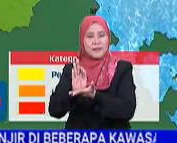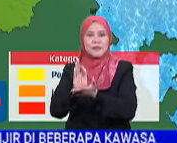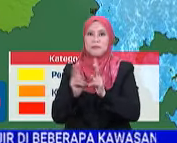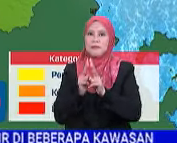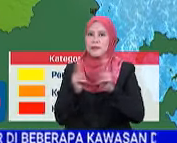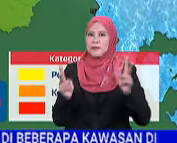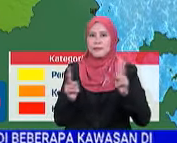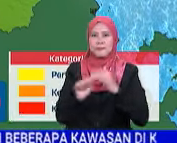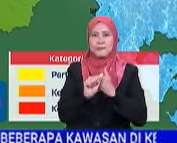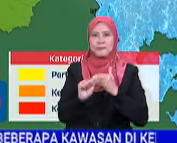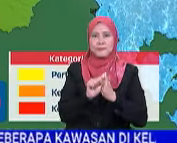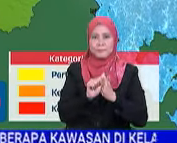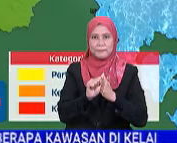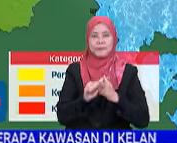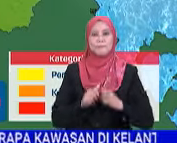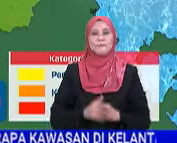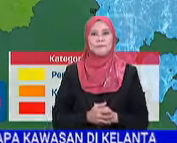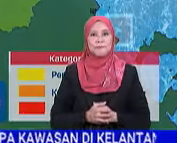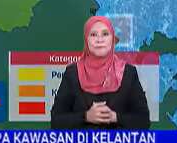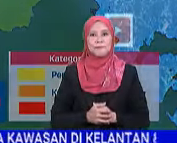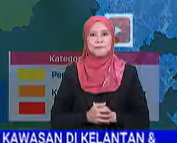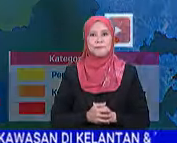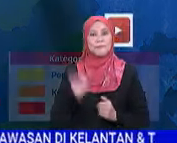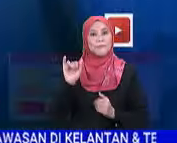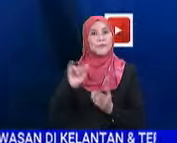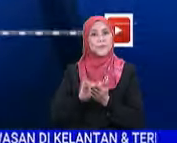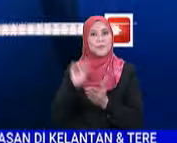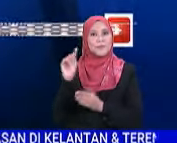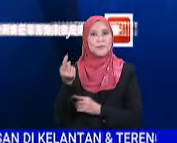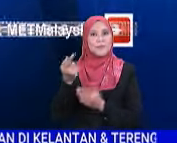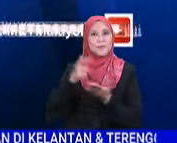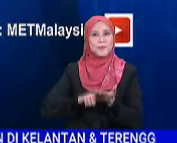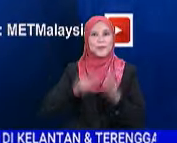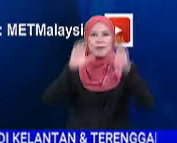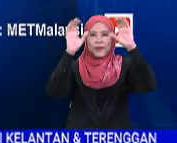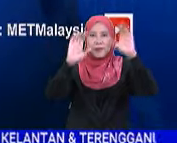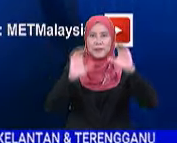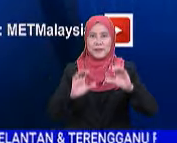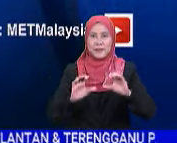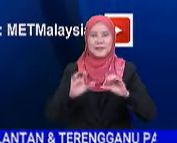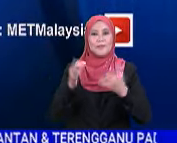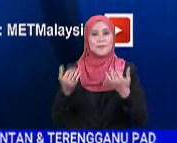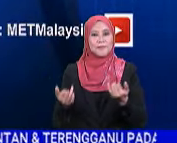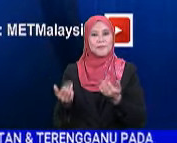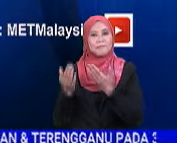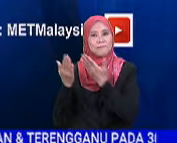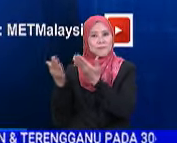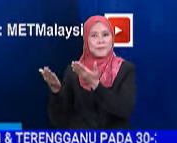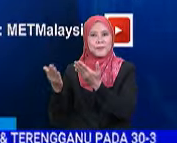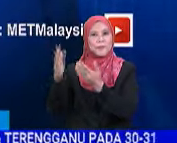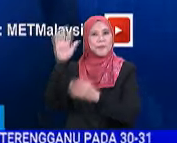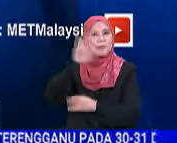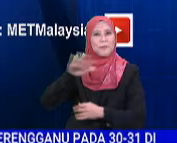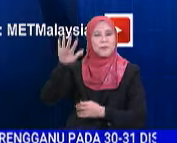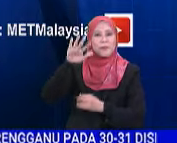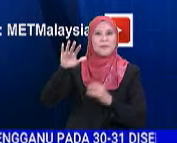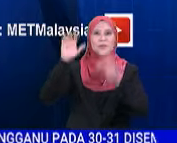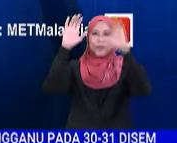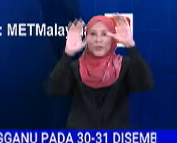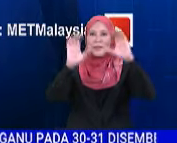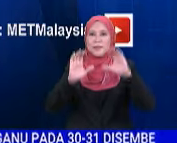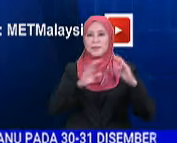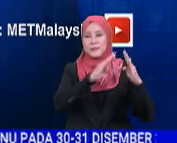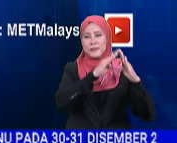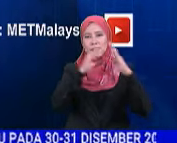amat berbahaya. Baiklah, sekian sahaja laporan cuaca untuk petang ini. Sekarang kita lihat ramalan cuaca bagi